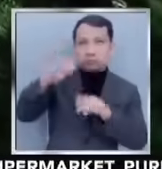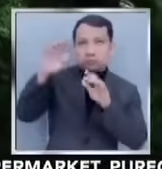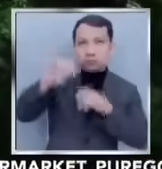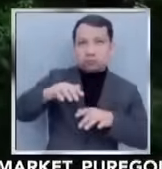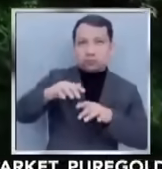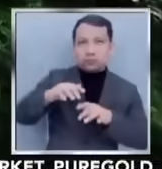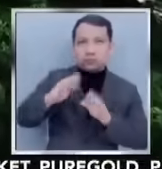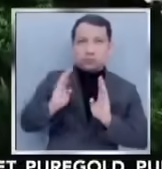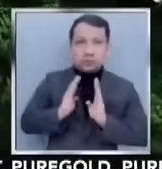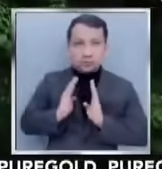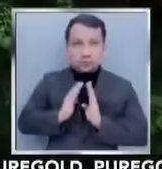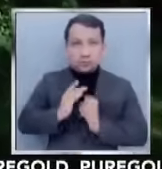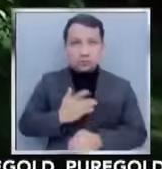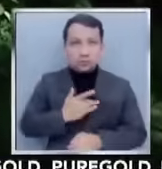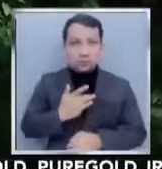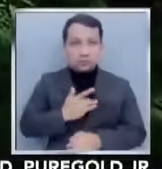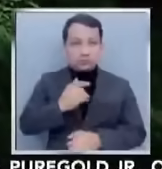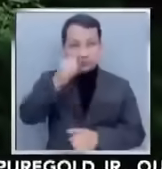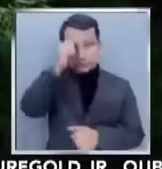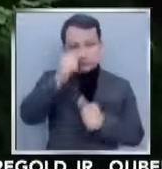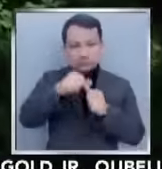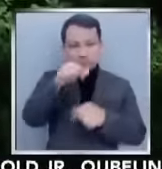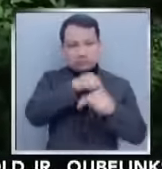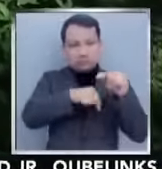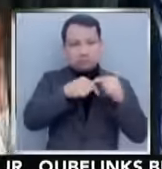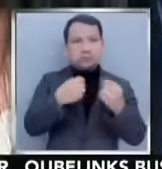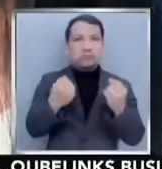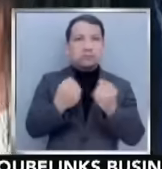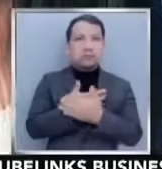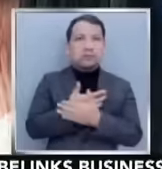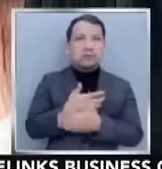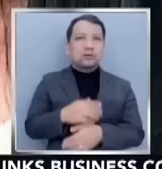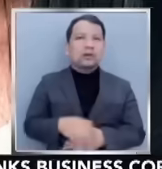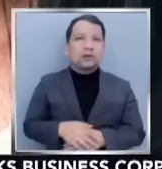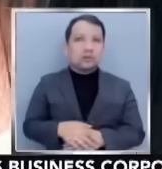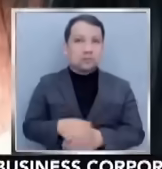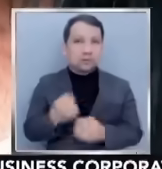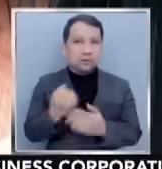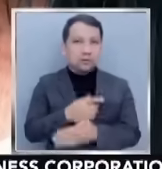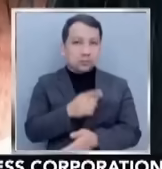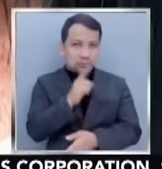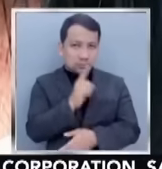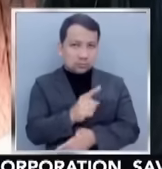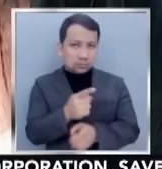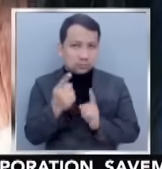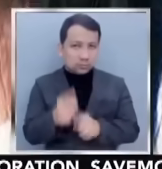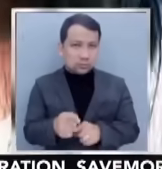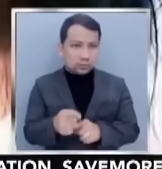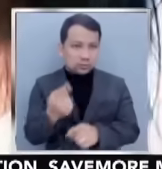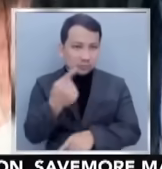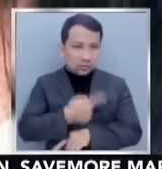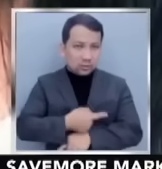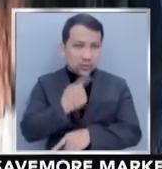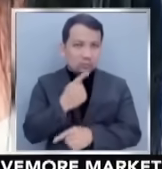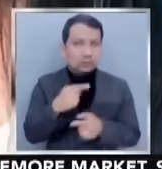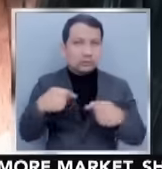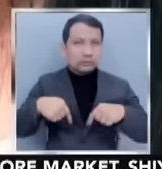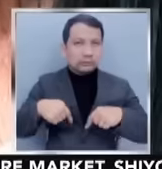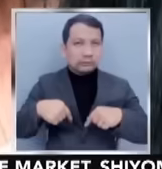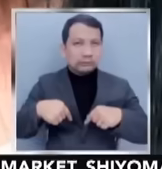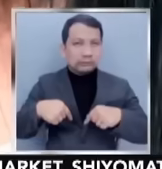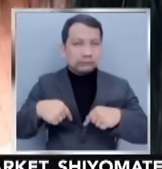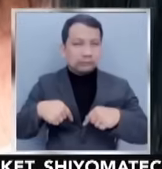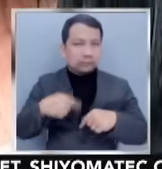Pines, bumabalik ang kanyang takot. Isang impact, na-trauma ako. May araw talaga na nanginginig ako pag umuulan,